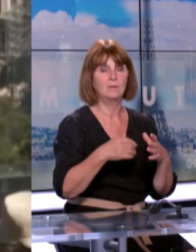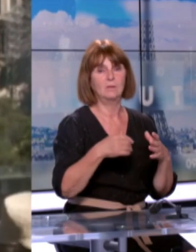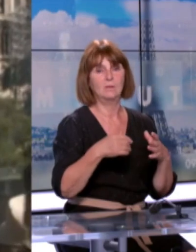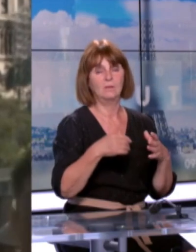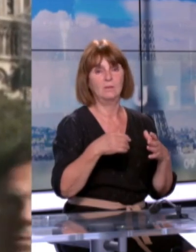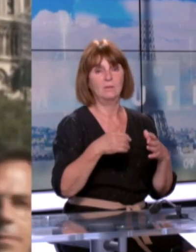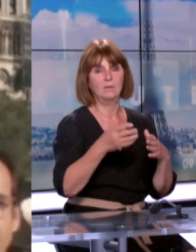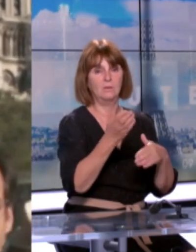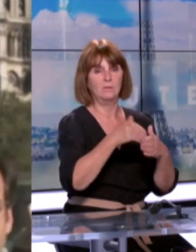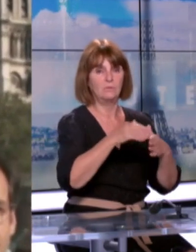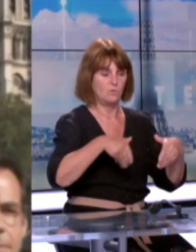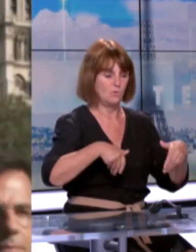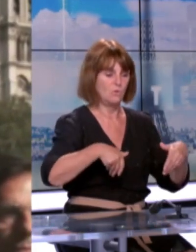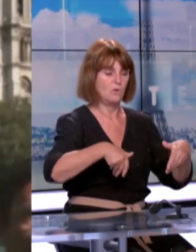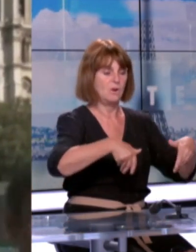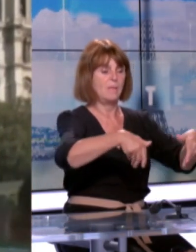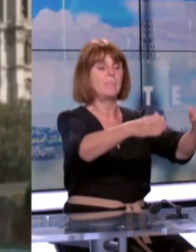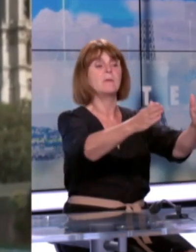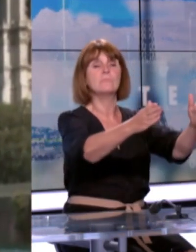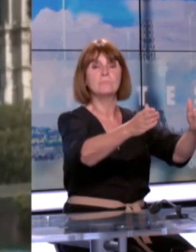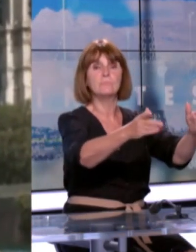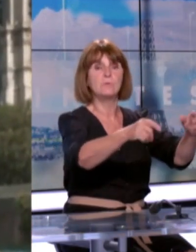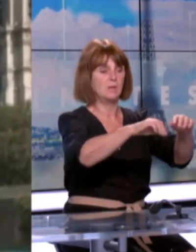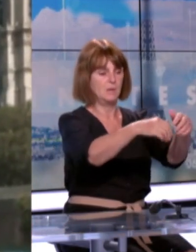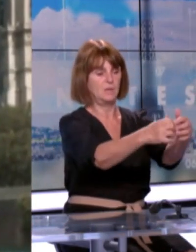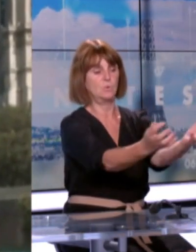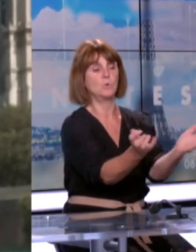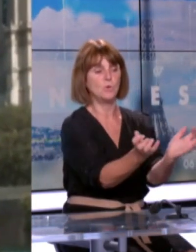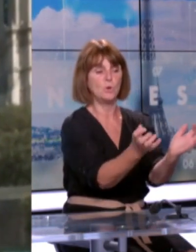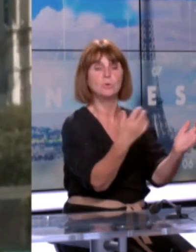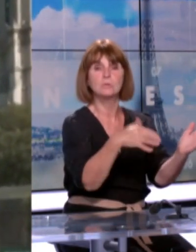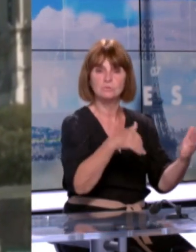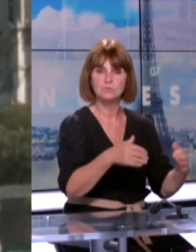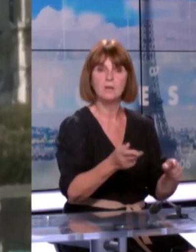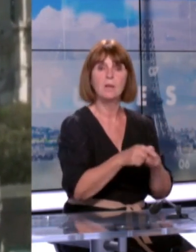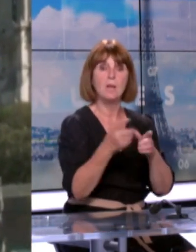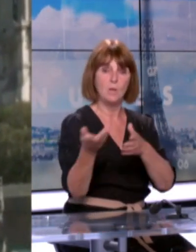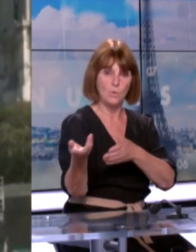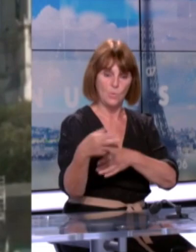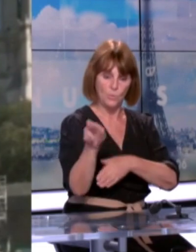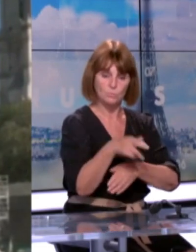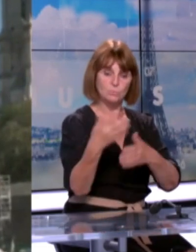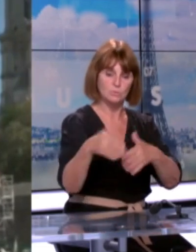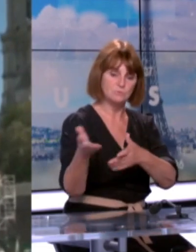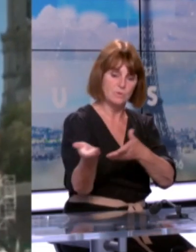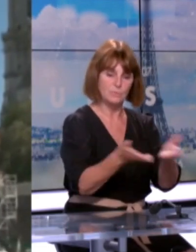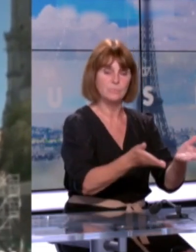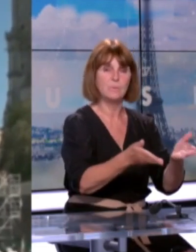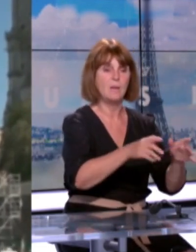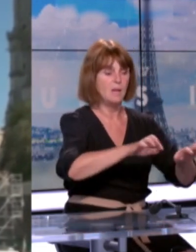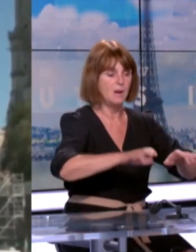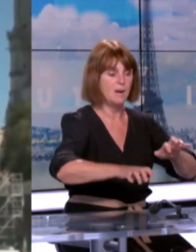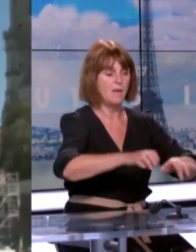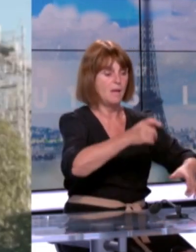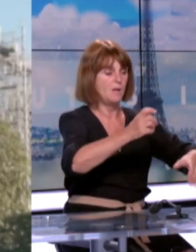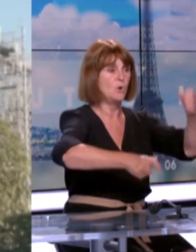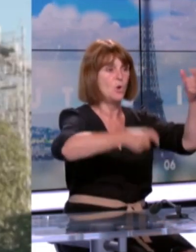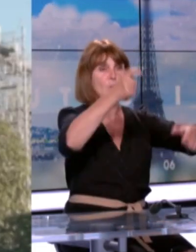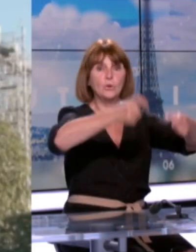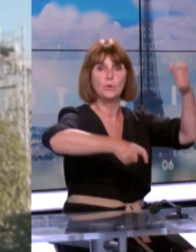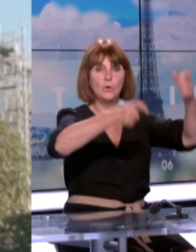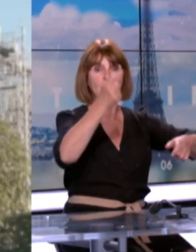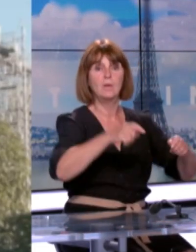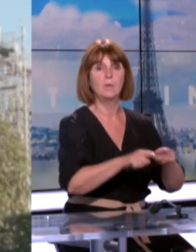dans la nef et dans le chœur. On a déjà ramené l'orgue que nous remontons. On ramène les vitraux.